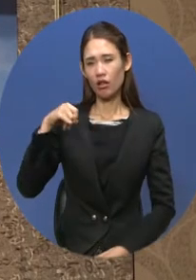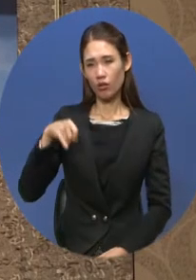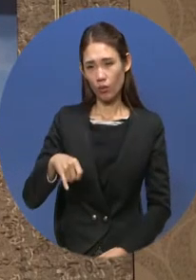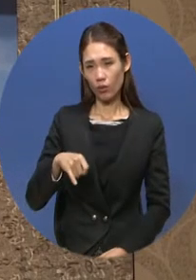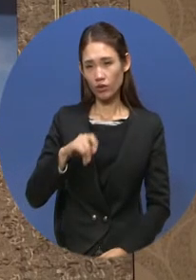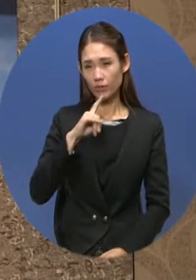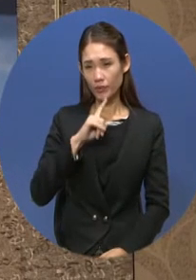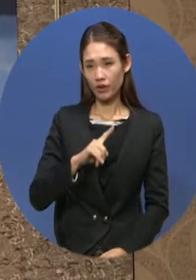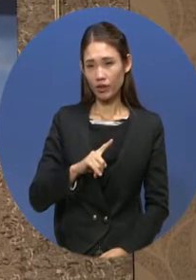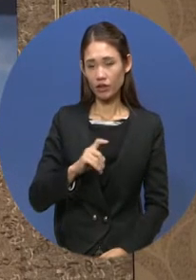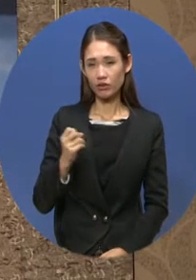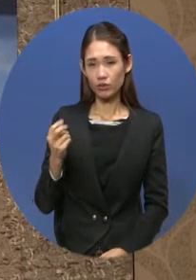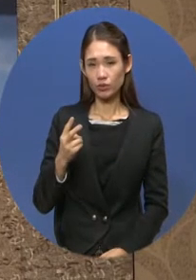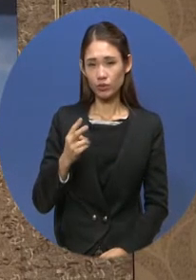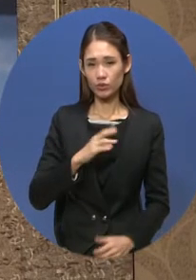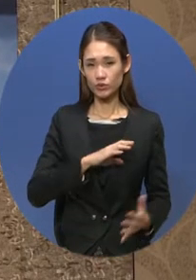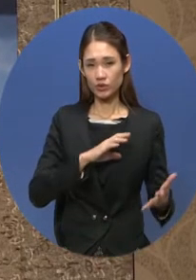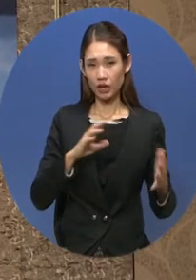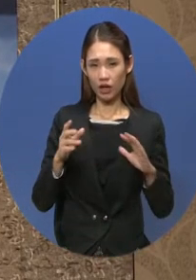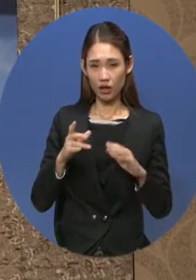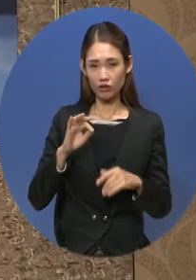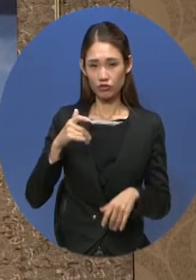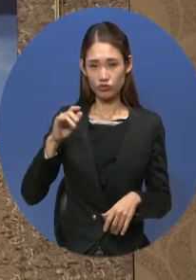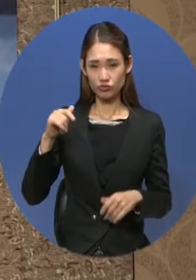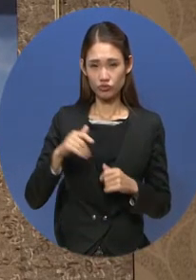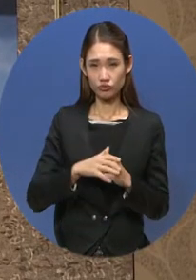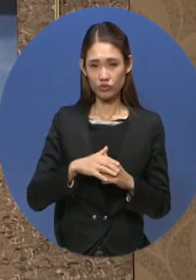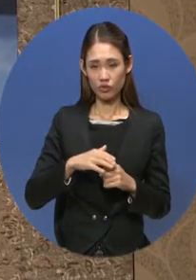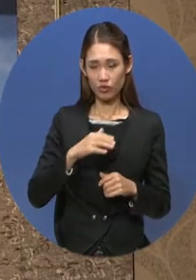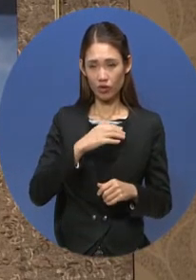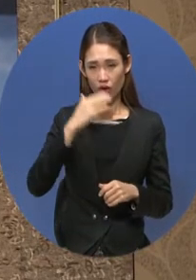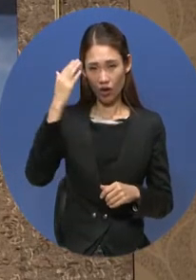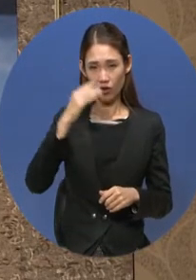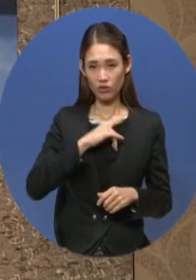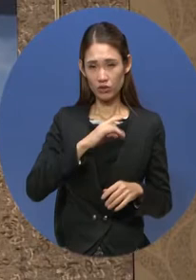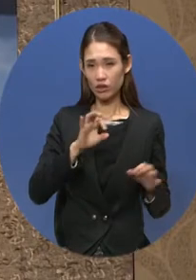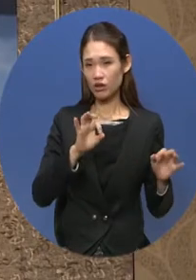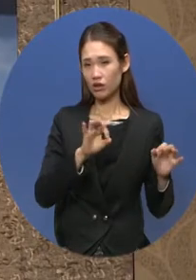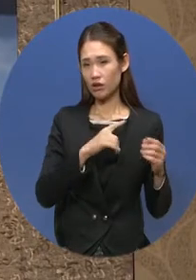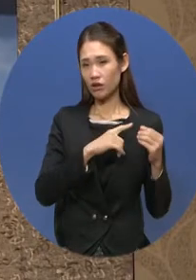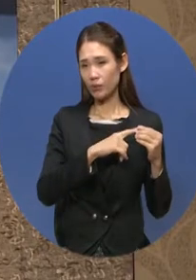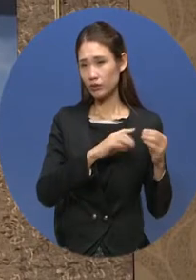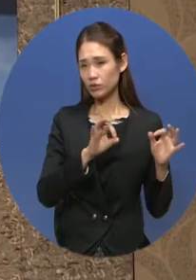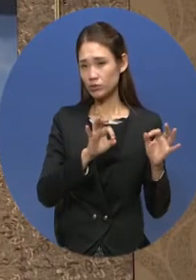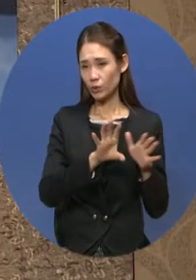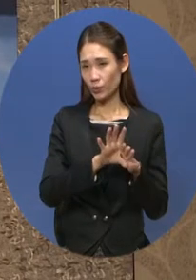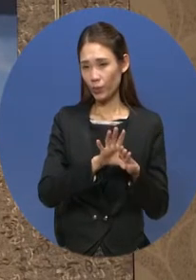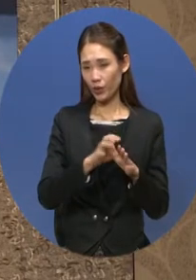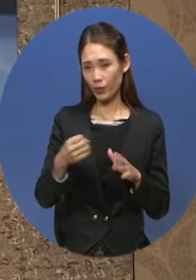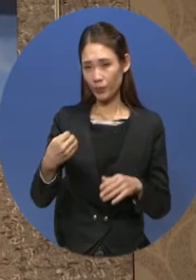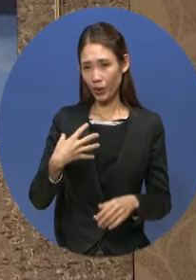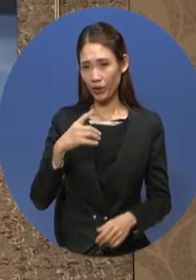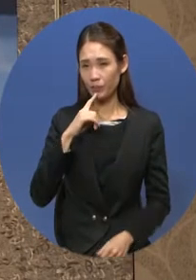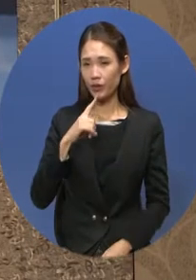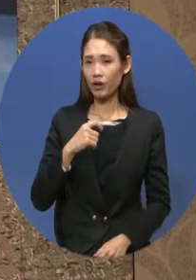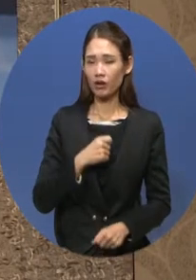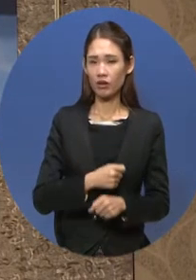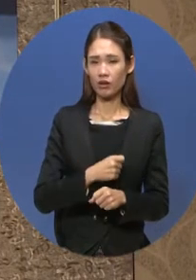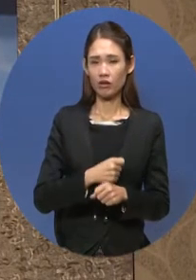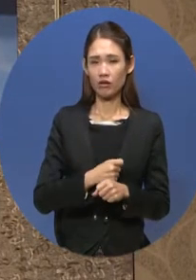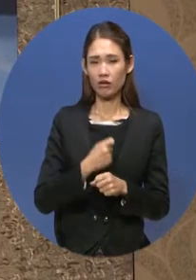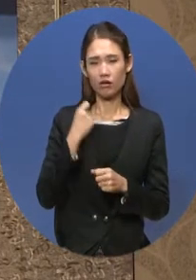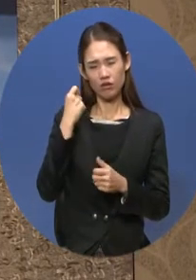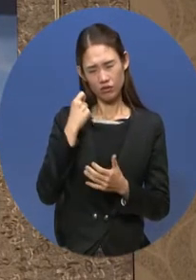또 세계적인 그 인류 학자들도 우리나라가 제일 먼저 소멸될 국가라는 그런 예견을 하고 있어서 굉장히 우리가 안타까운